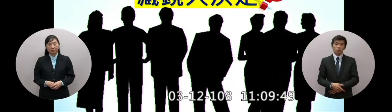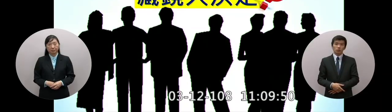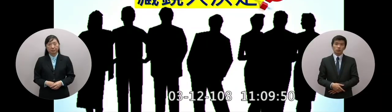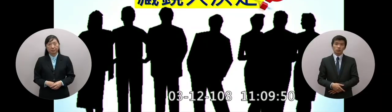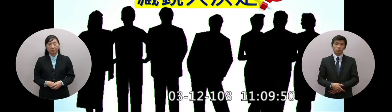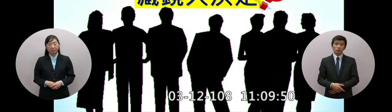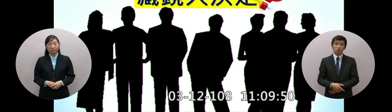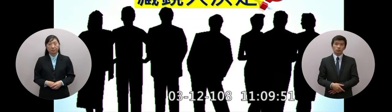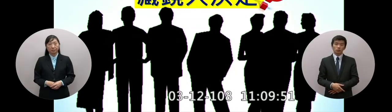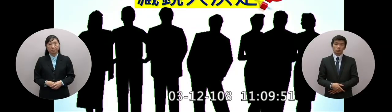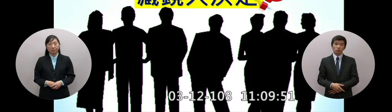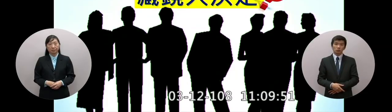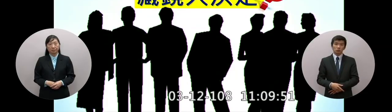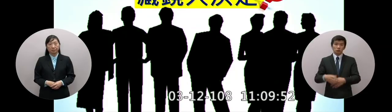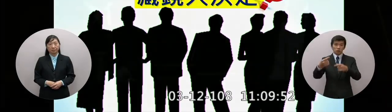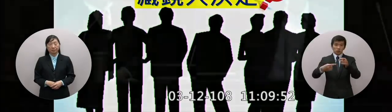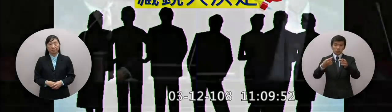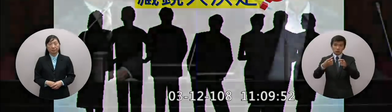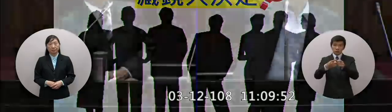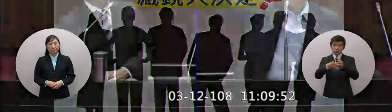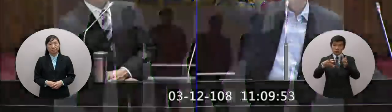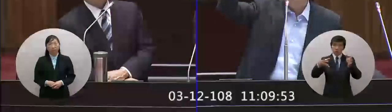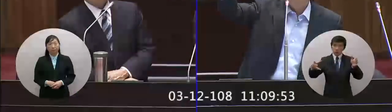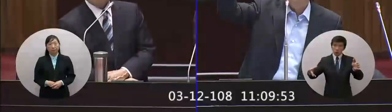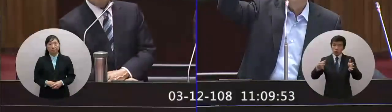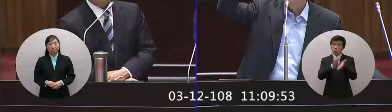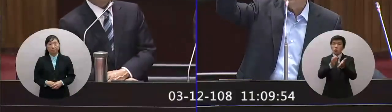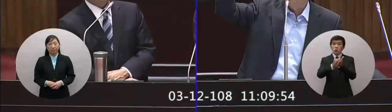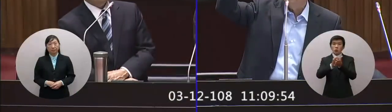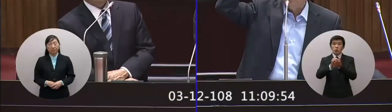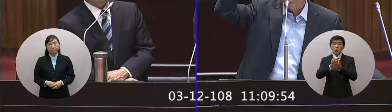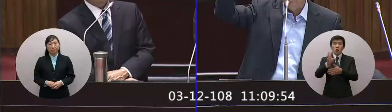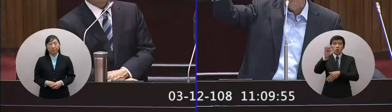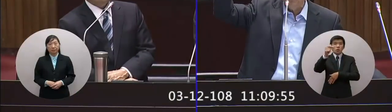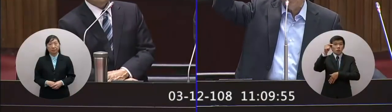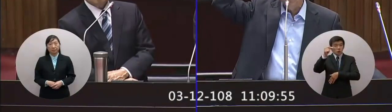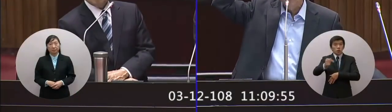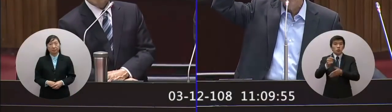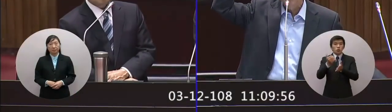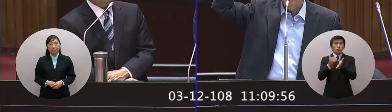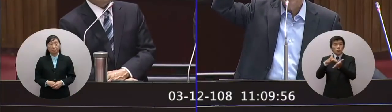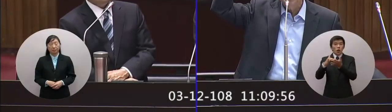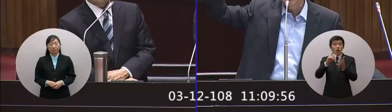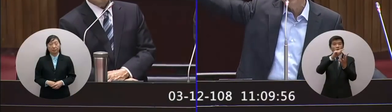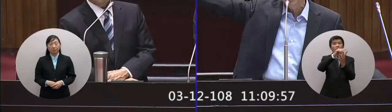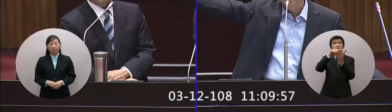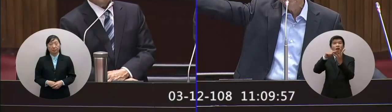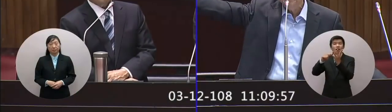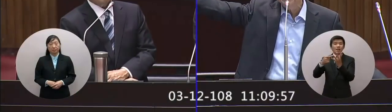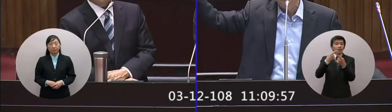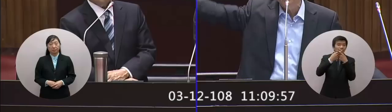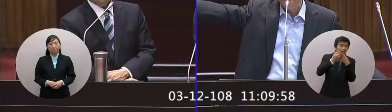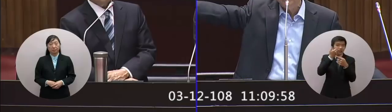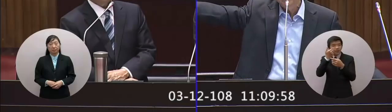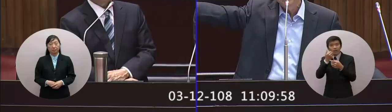我们一年的1000多亿的预算是肖某某、张某某、刘某某这些常进